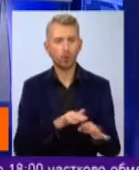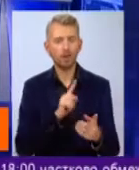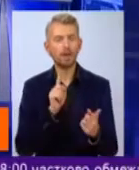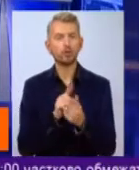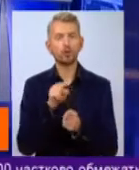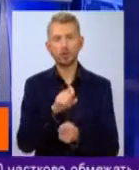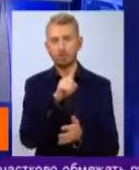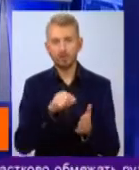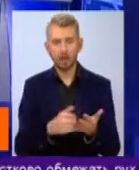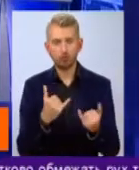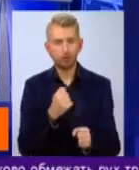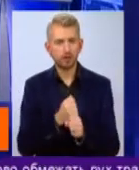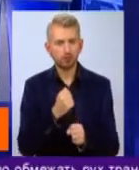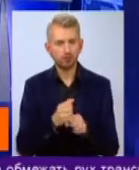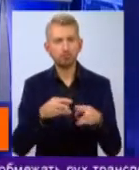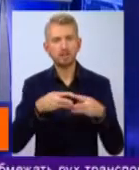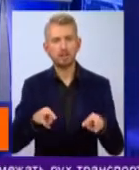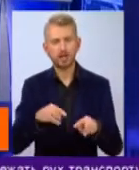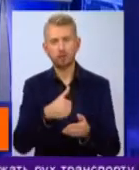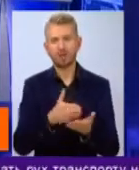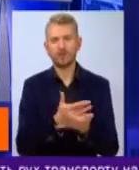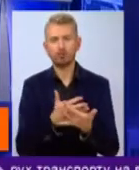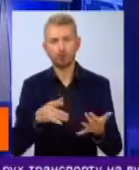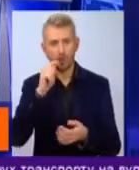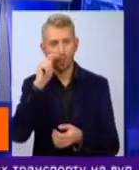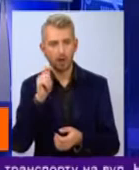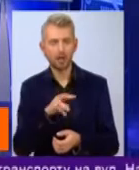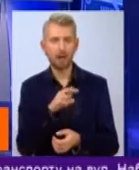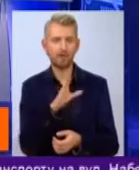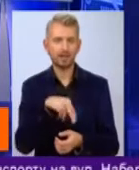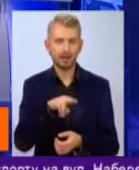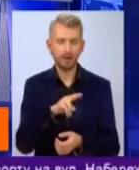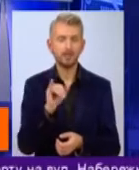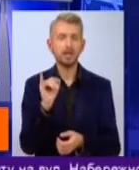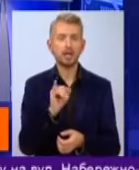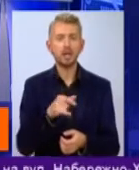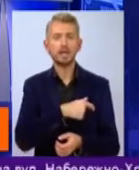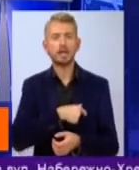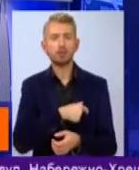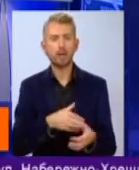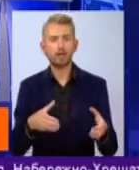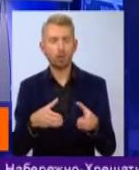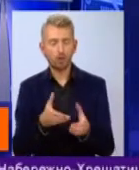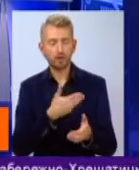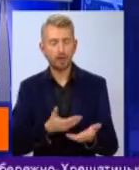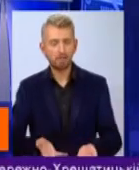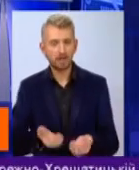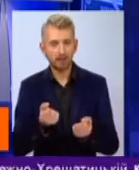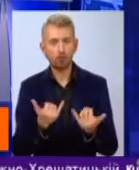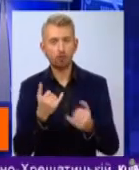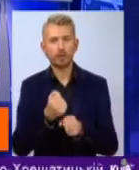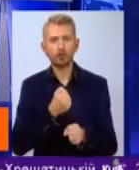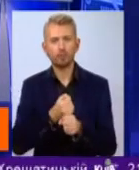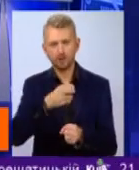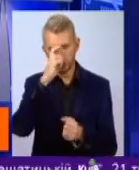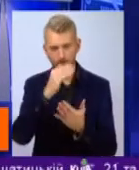цьому питанню сьогодні здійснюються Міністерство інфраструктури України, МВД і депутатський корпус нас підтримує. Сьогодні розроблюється